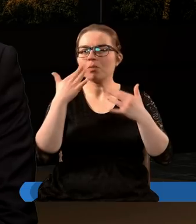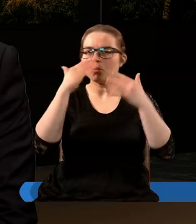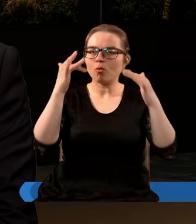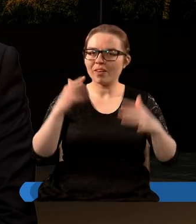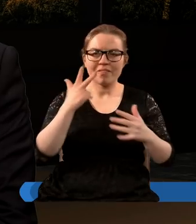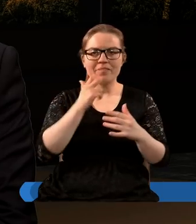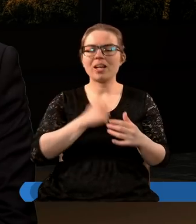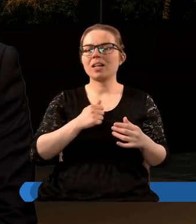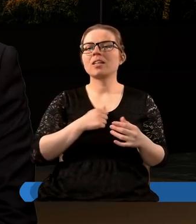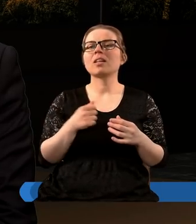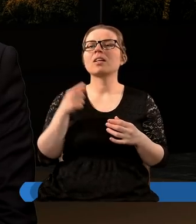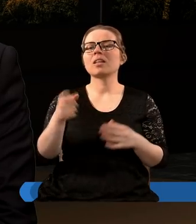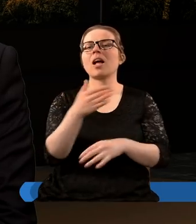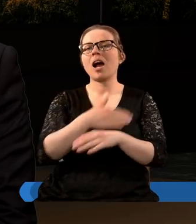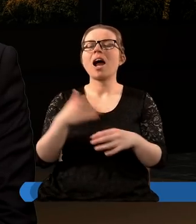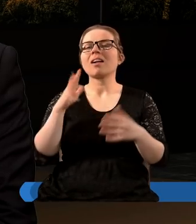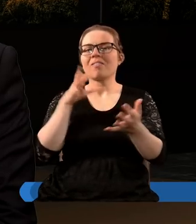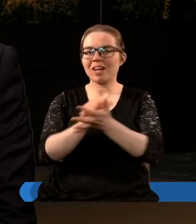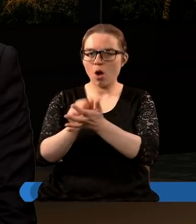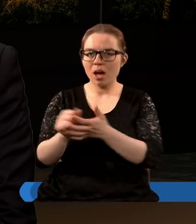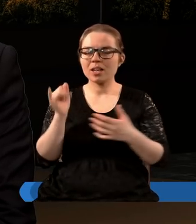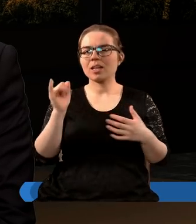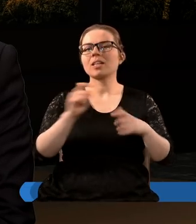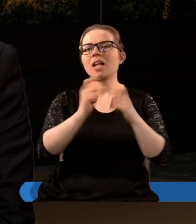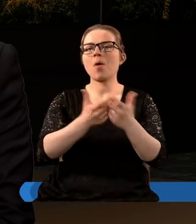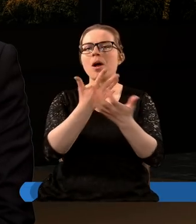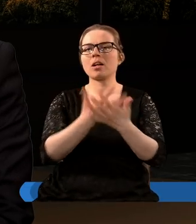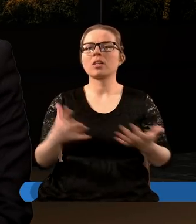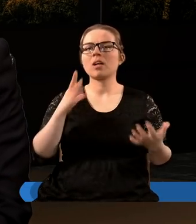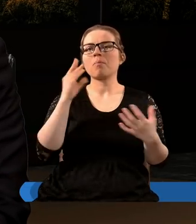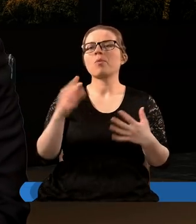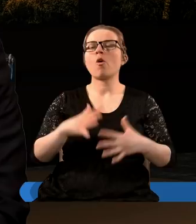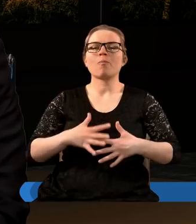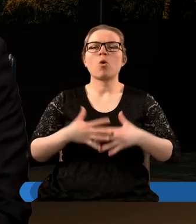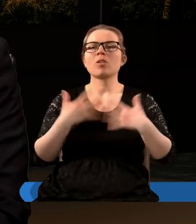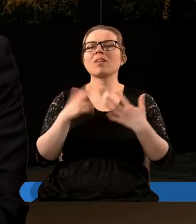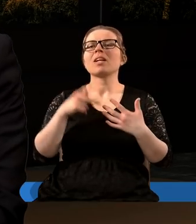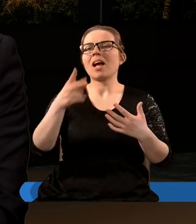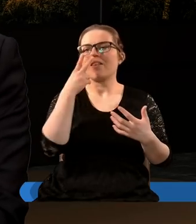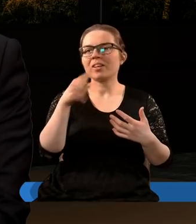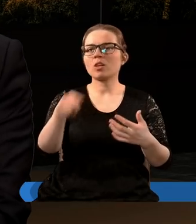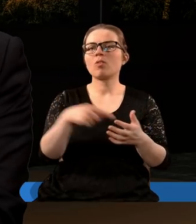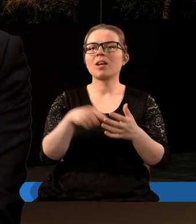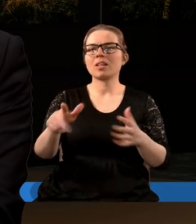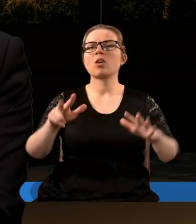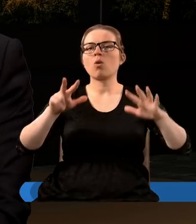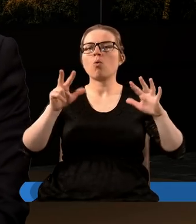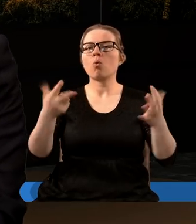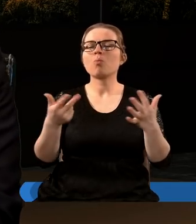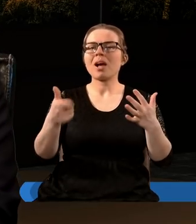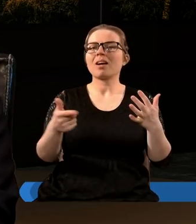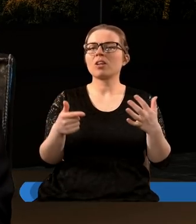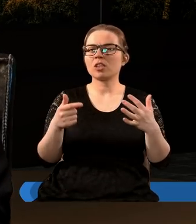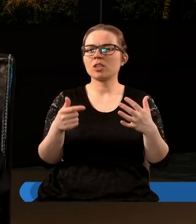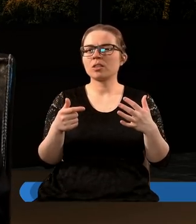że zadana rana została wygojona i cała Ziemia szła w podziwie na widok właśnie tego ósmego, który tak